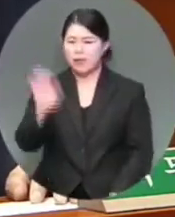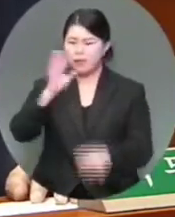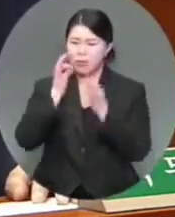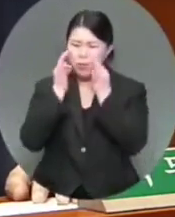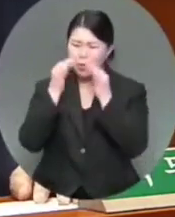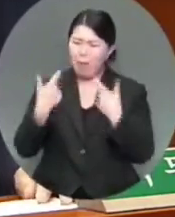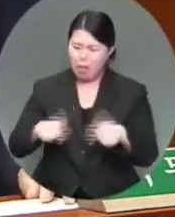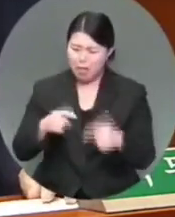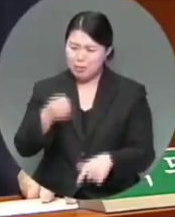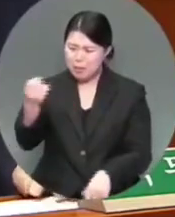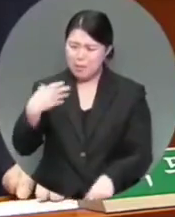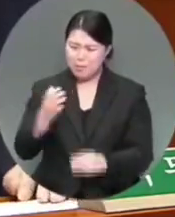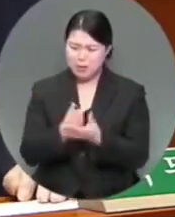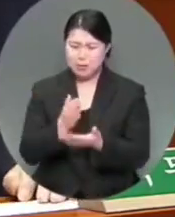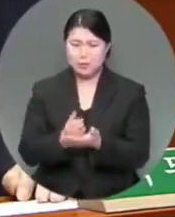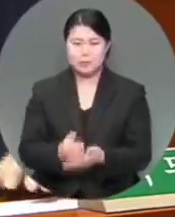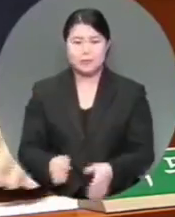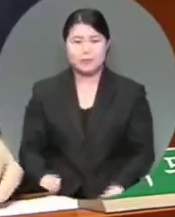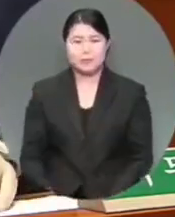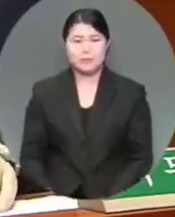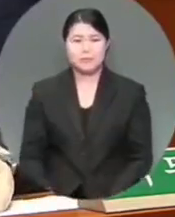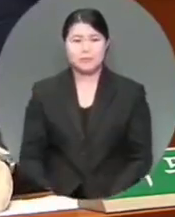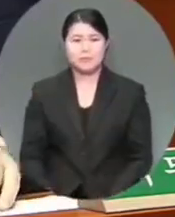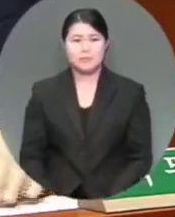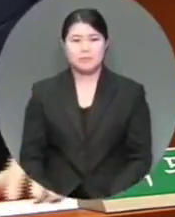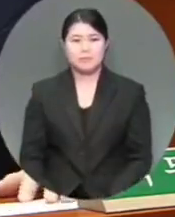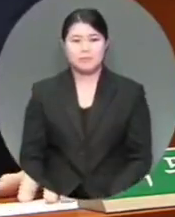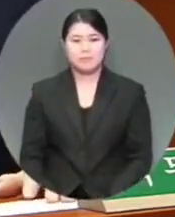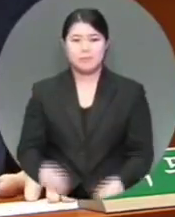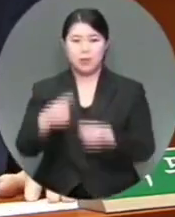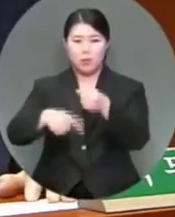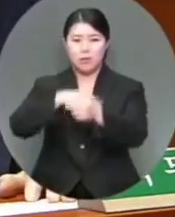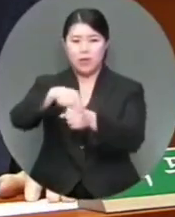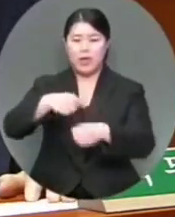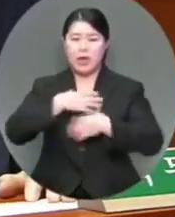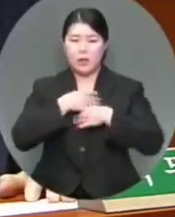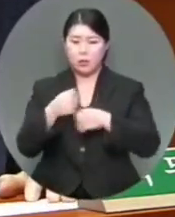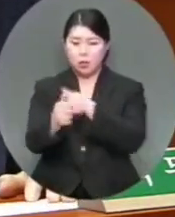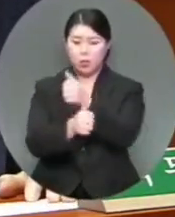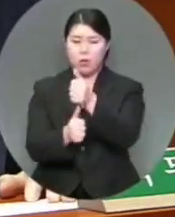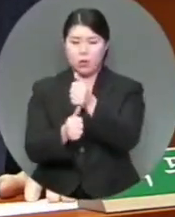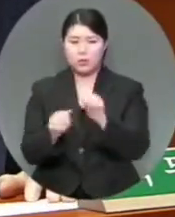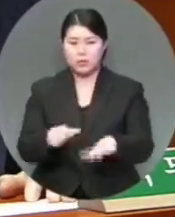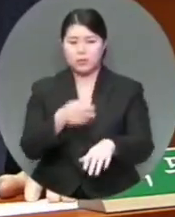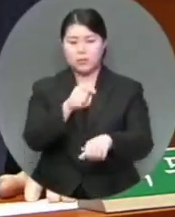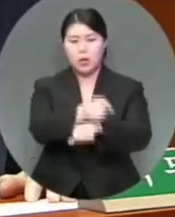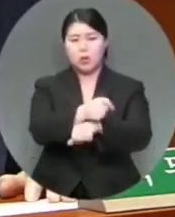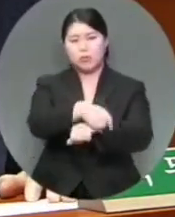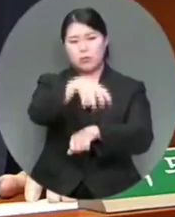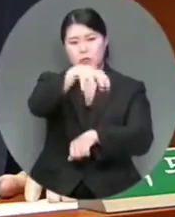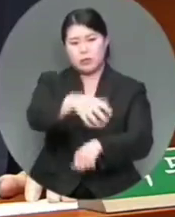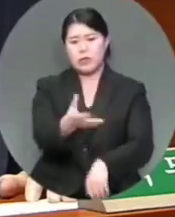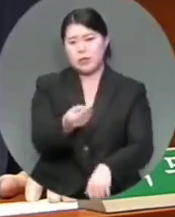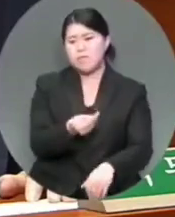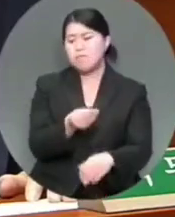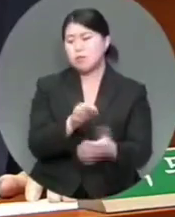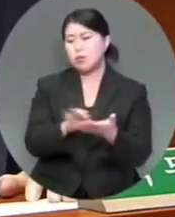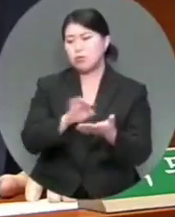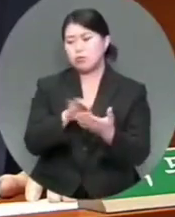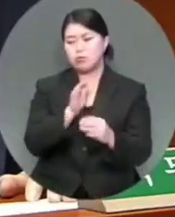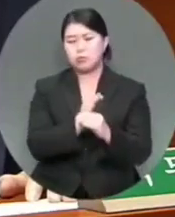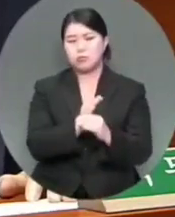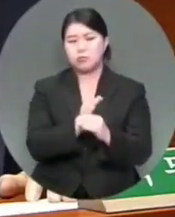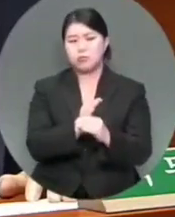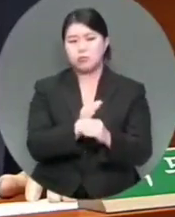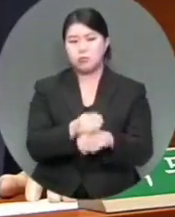맨날 노력한다고 하지 마시고요. 저 원전 안전위원회는 지금 사무실을 임대하고 쓰고 있어요.